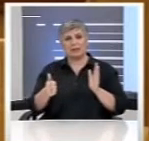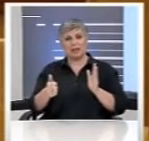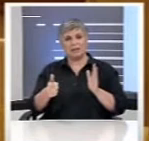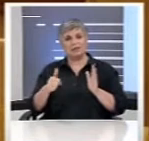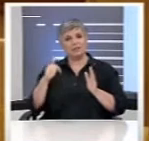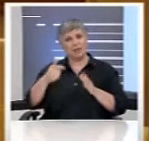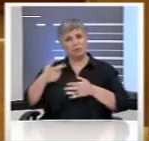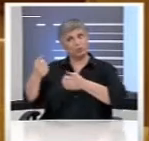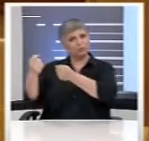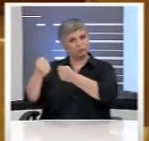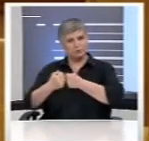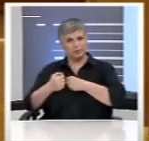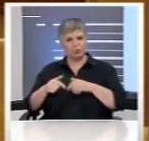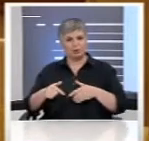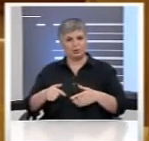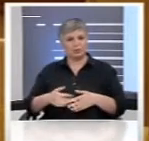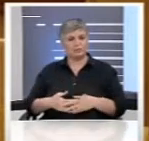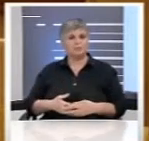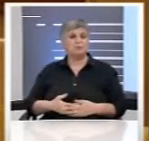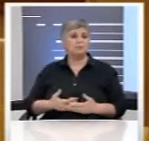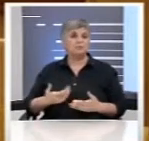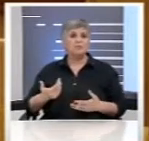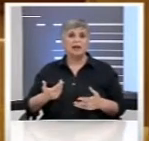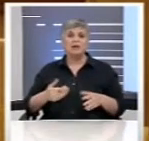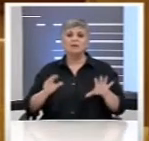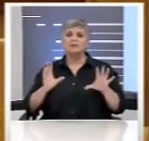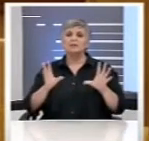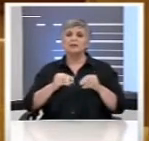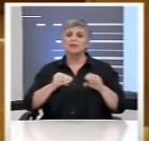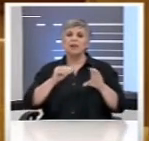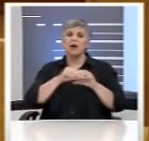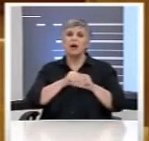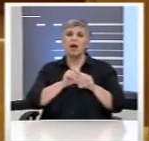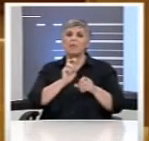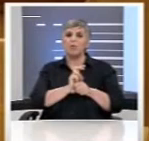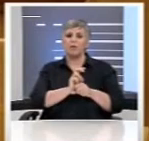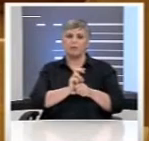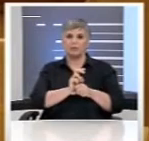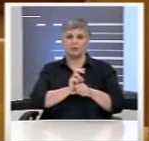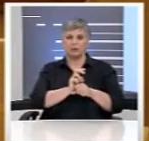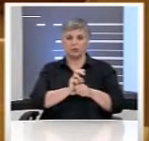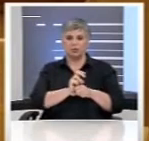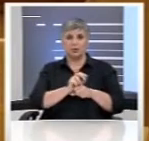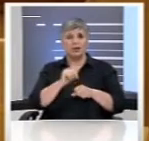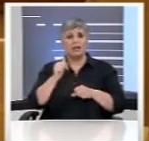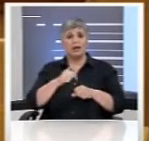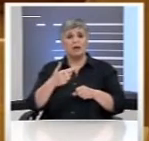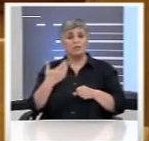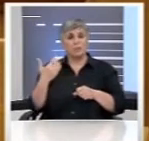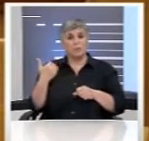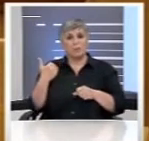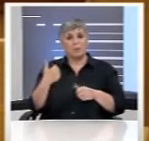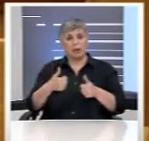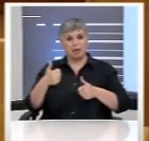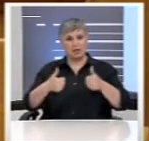αποθεματικό. Η απόφαση του Eurogroup του Ιουνίου του 2015 δεσμεύεται επίσης ότι από την επόμενη αξιολόγηση